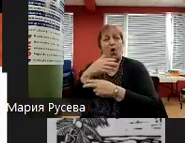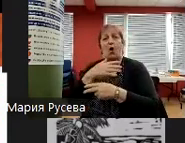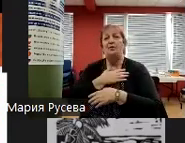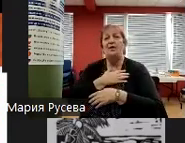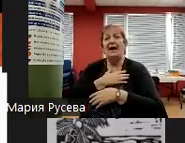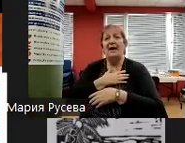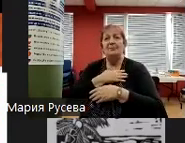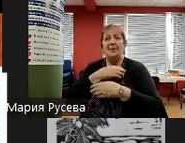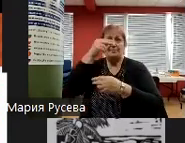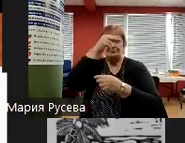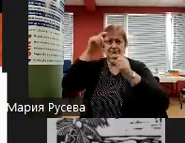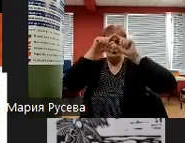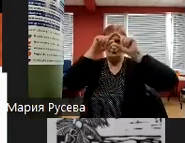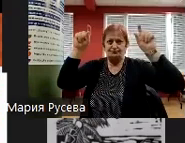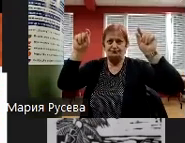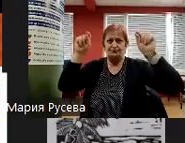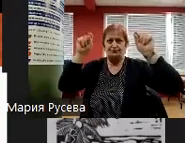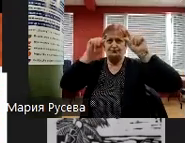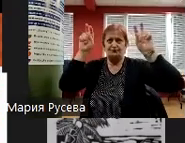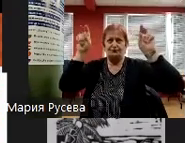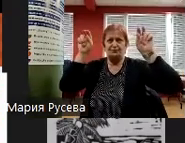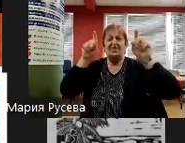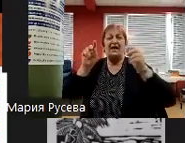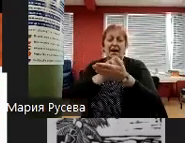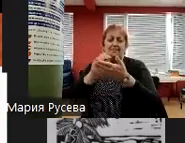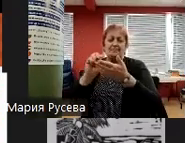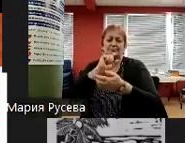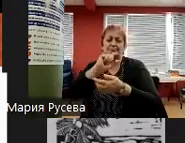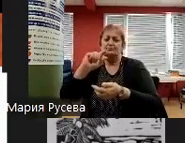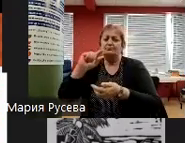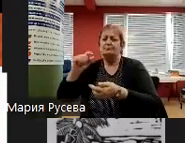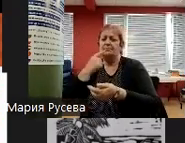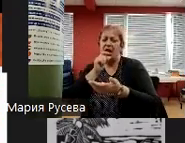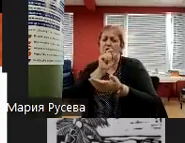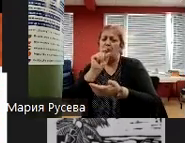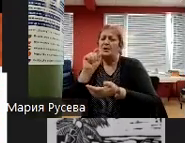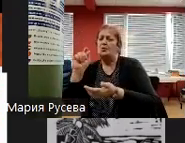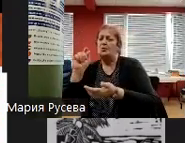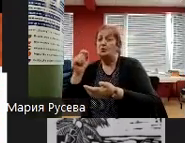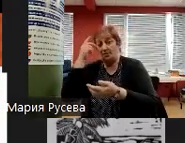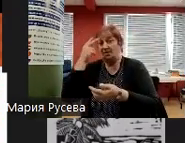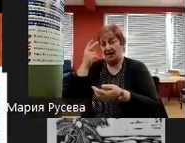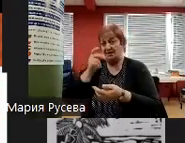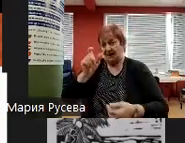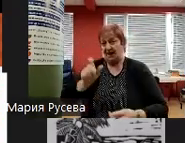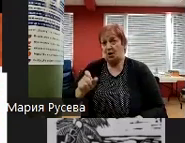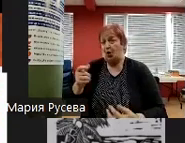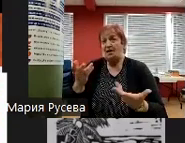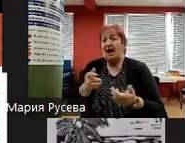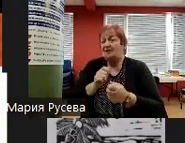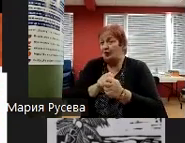има заглавие и нещо като субтитри, примерно, сложени, за да се разбира какво е